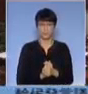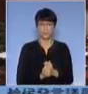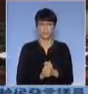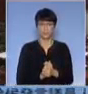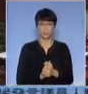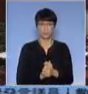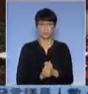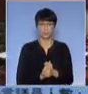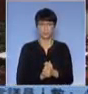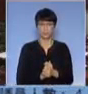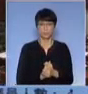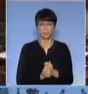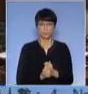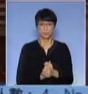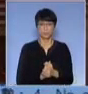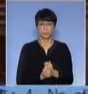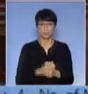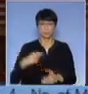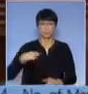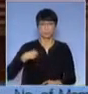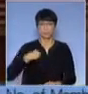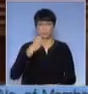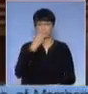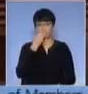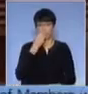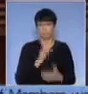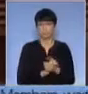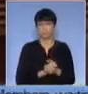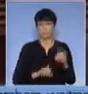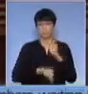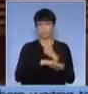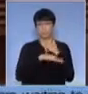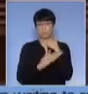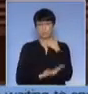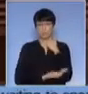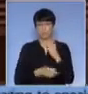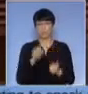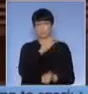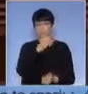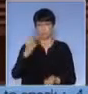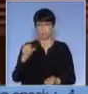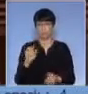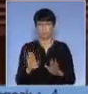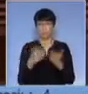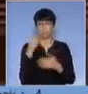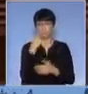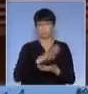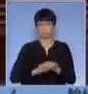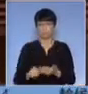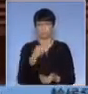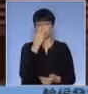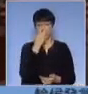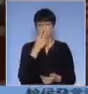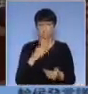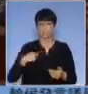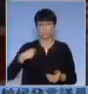主席，中華人民共和國香港特別行政區基本法的序言清楚說明，香港自古以來就是中國的領土，為